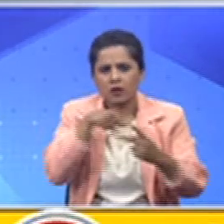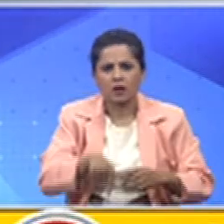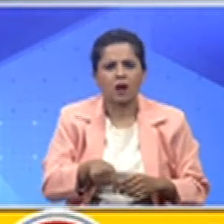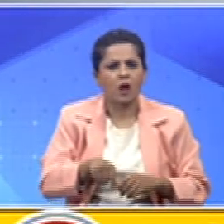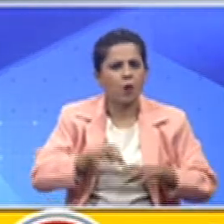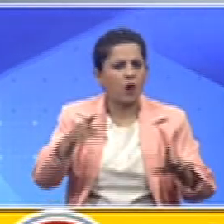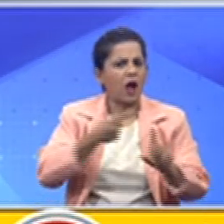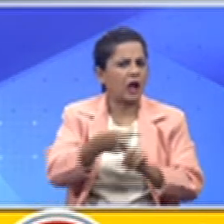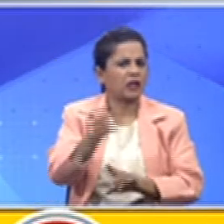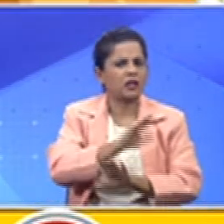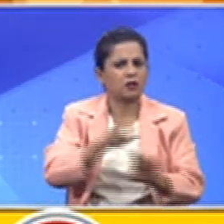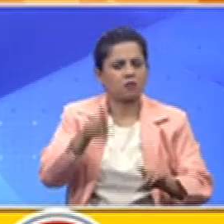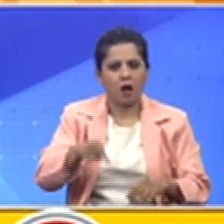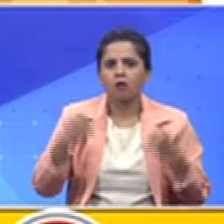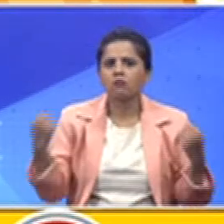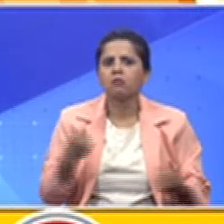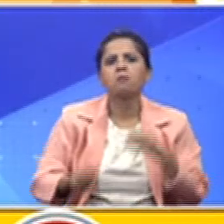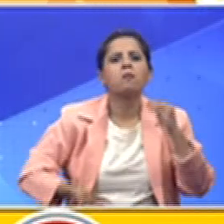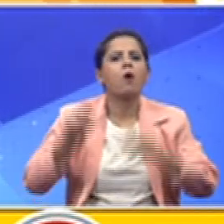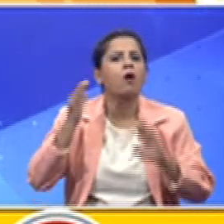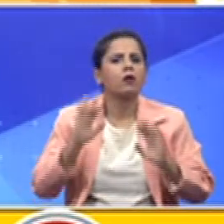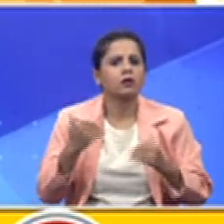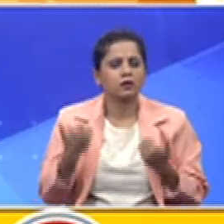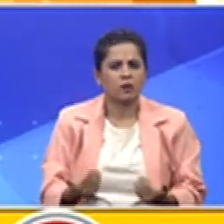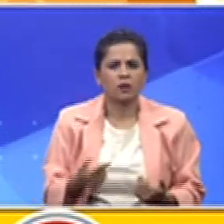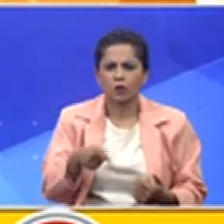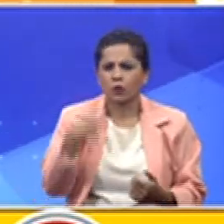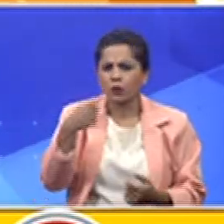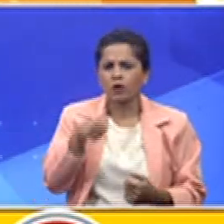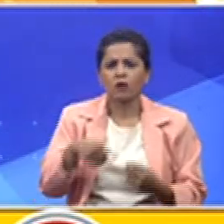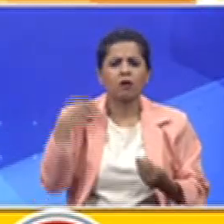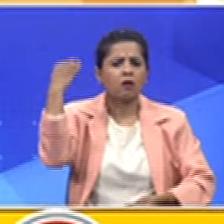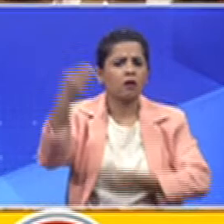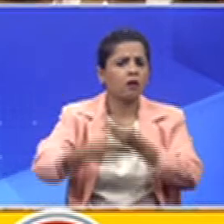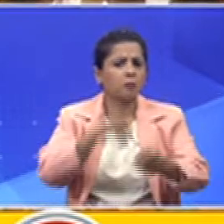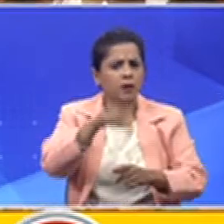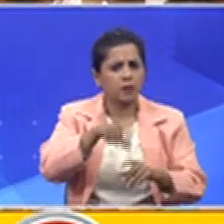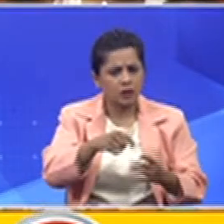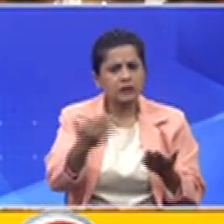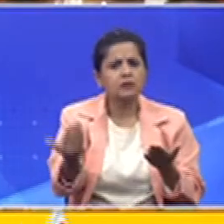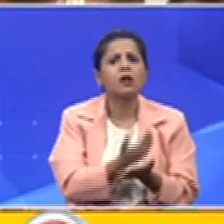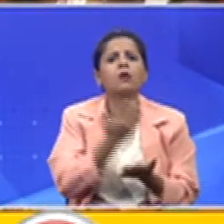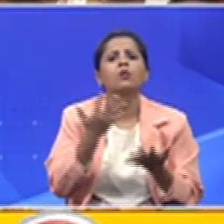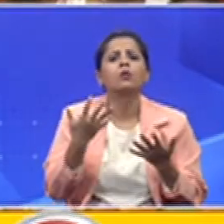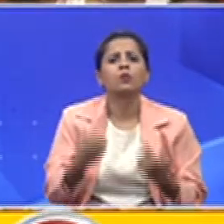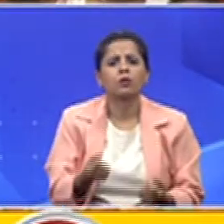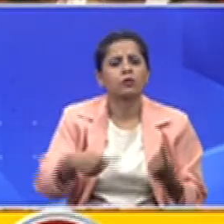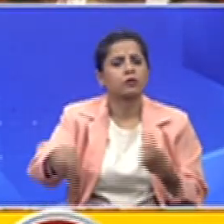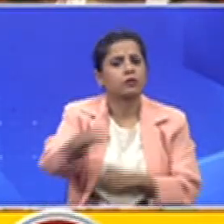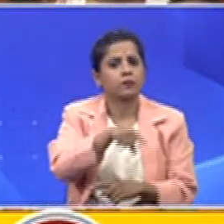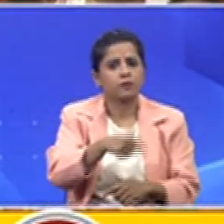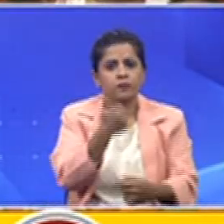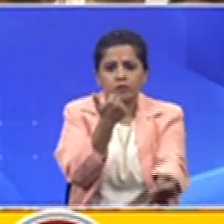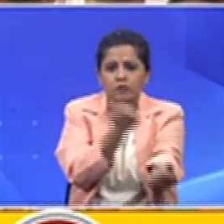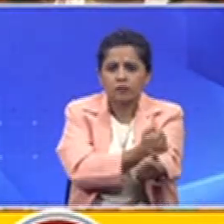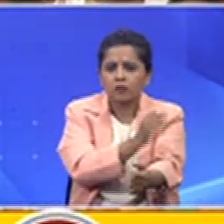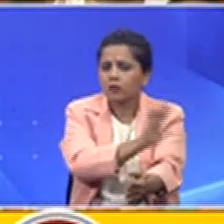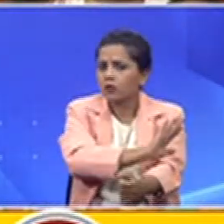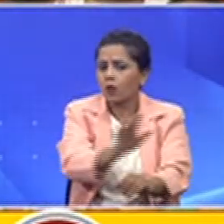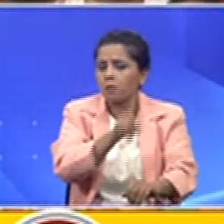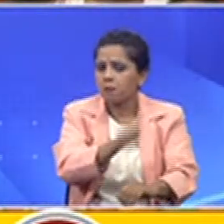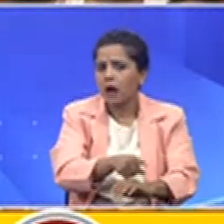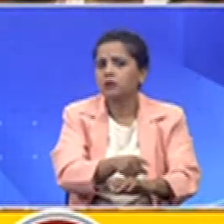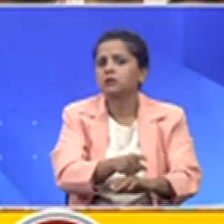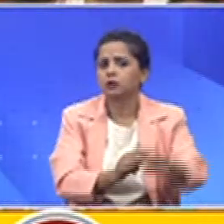ताकत देते हैं। हमें देश की भावी पीढ़ियों को बचाना है तो उन्हें ड्रग्स से दूर रखना